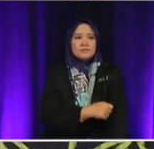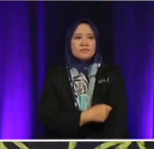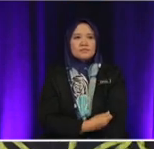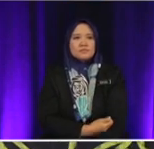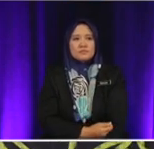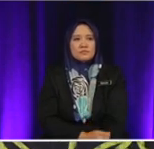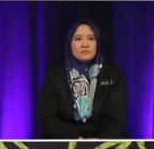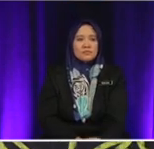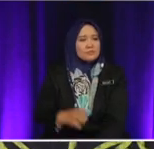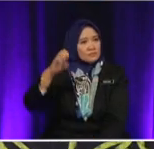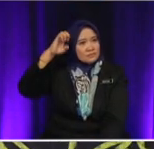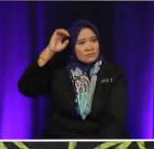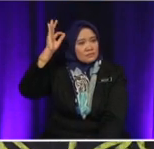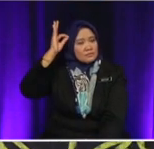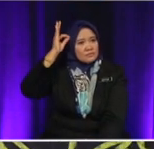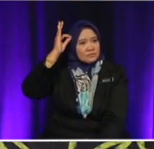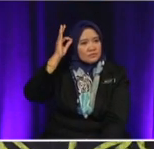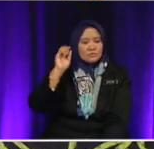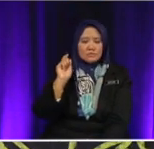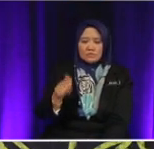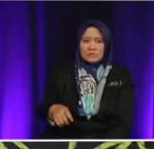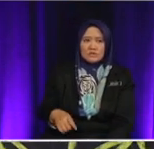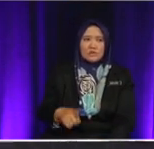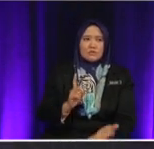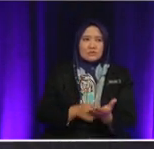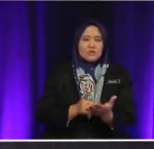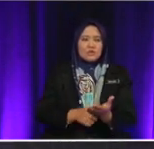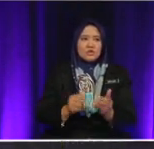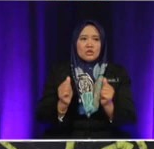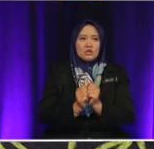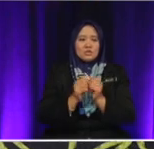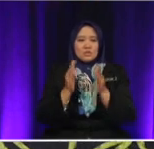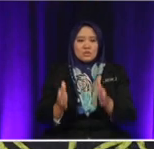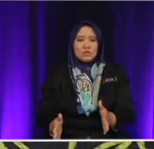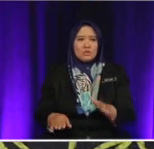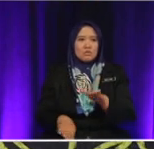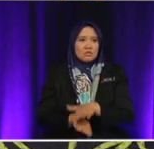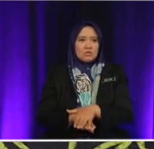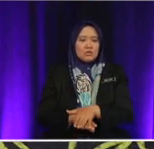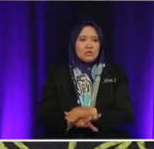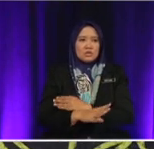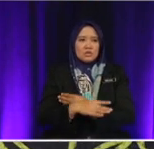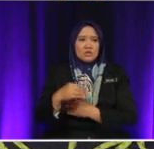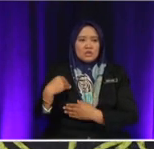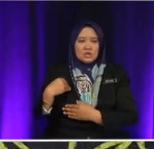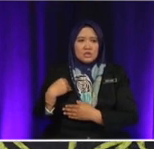Encik Fauzi perlu membuat perbincangan dengan orang bawahan. Selain itu, bersikap terbuka dengan pekerja.